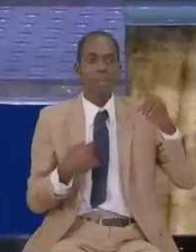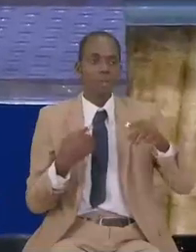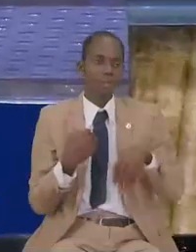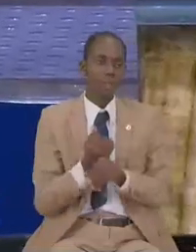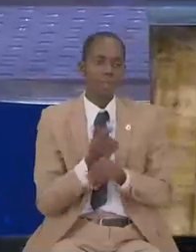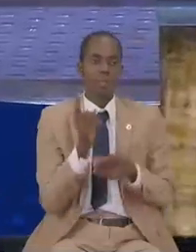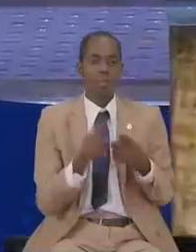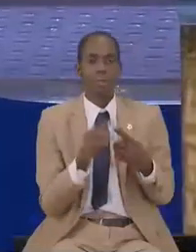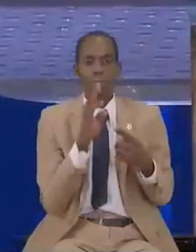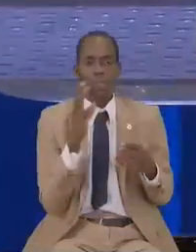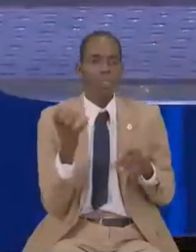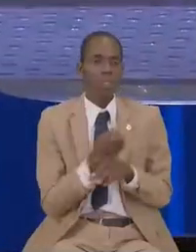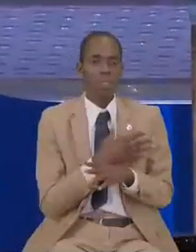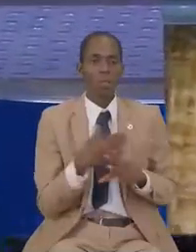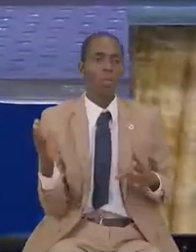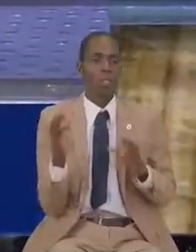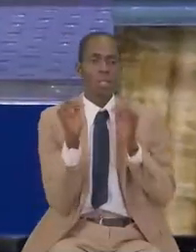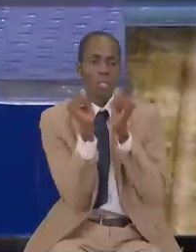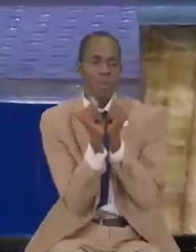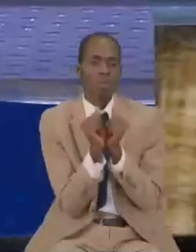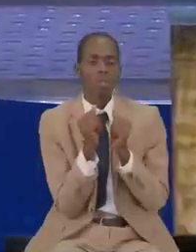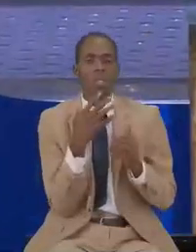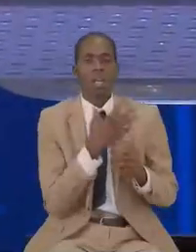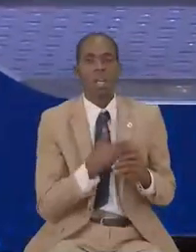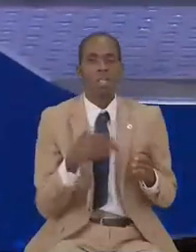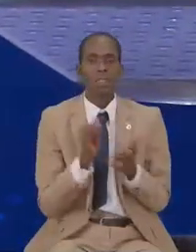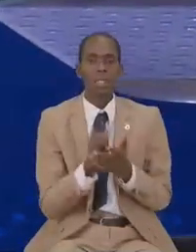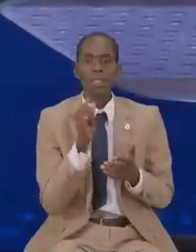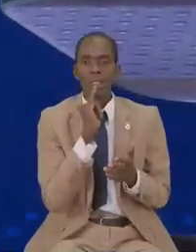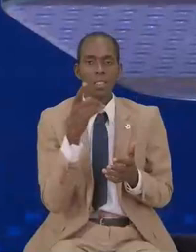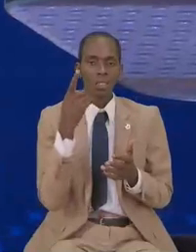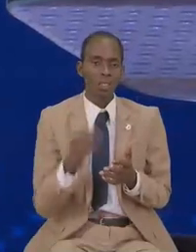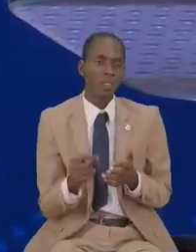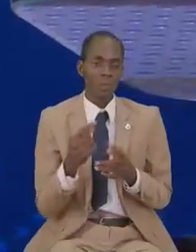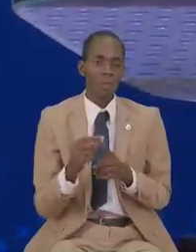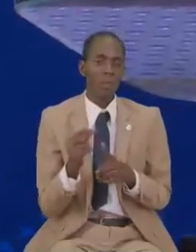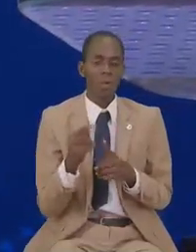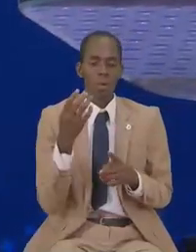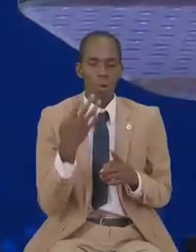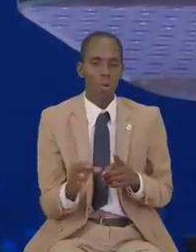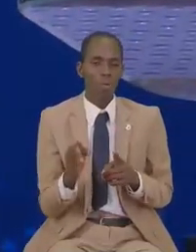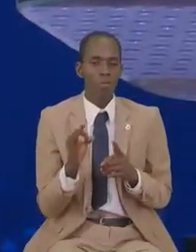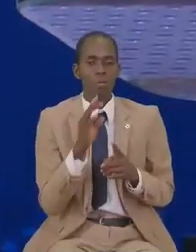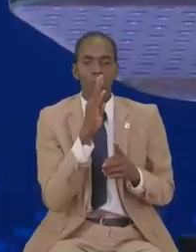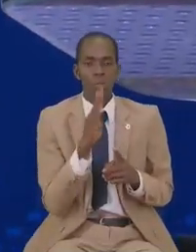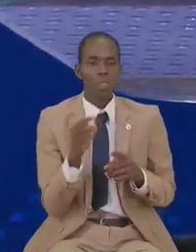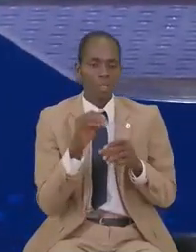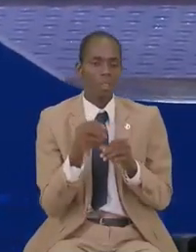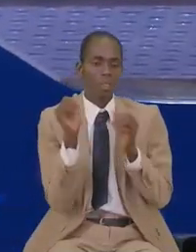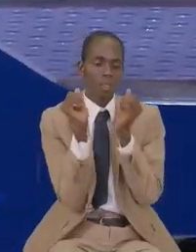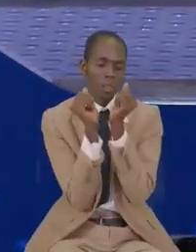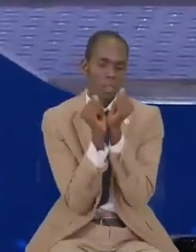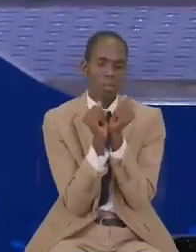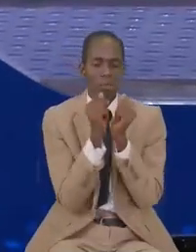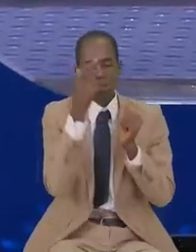en captivité. Alors, c'est la prédiction de la captivité à cause de leur infidélité.